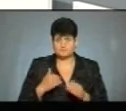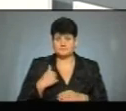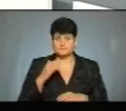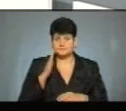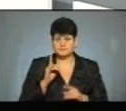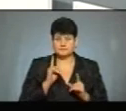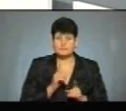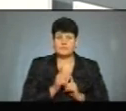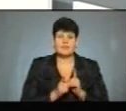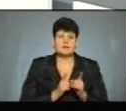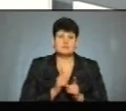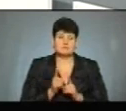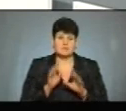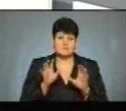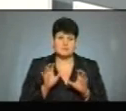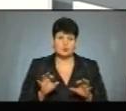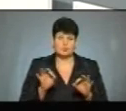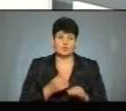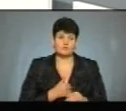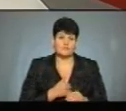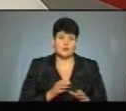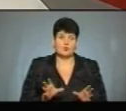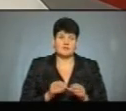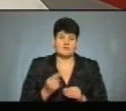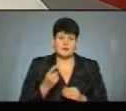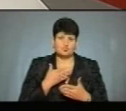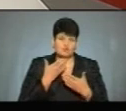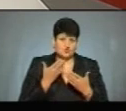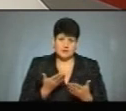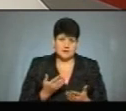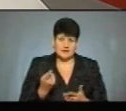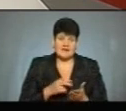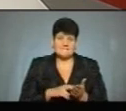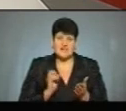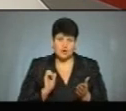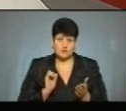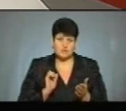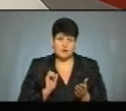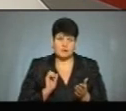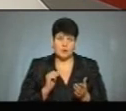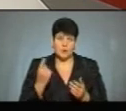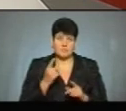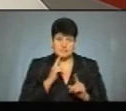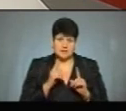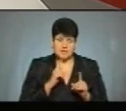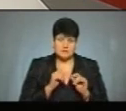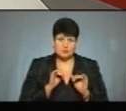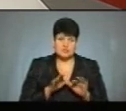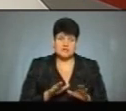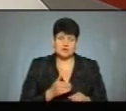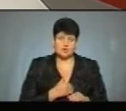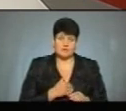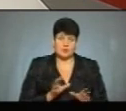тільки зміна до закону про добровільне об'єднання в першому читанні, яка виключає обласні ради з процесу